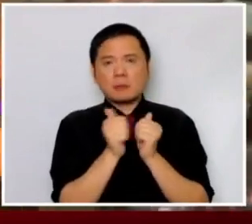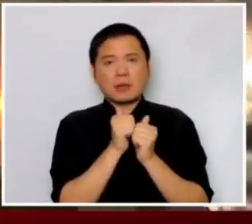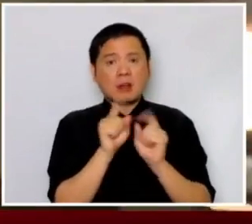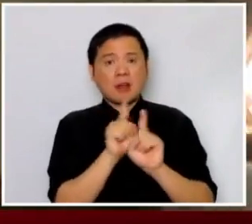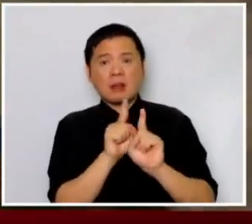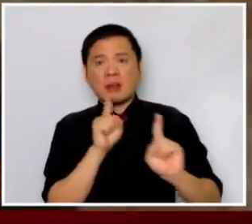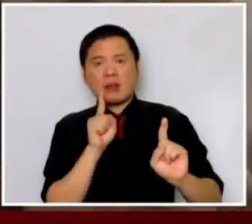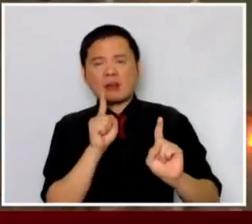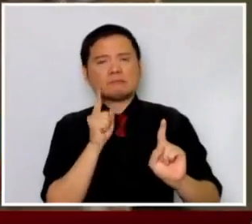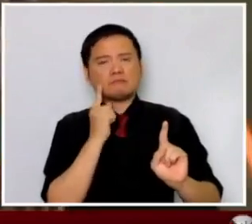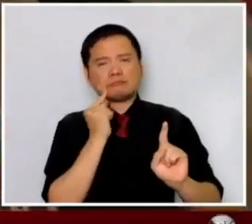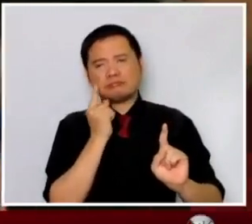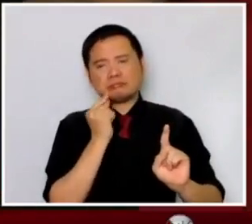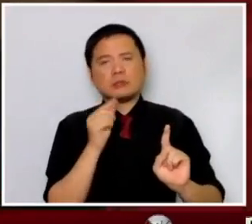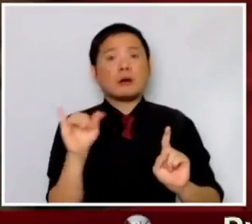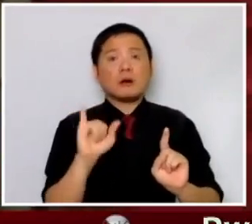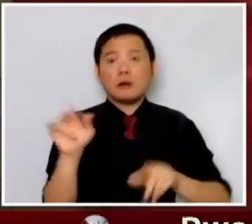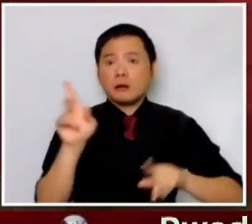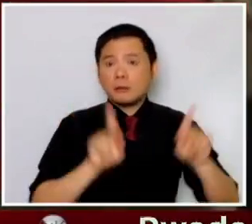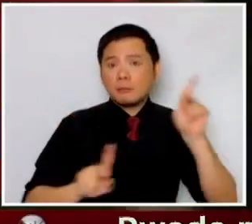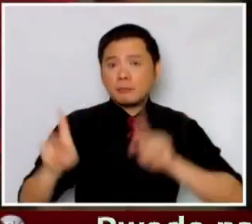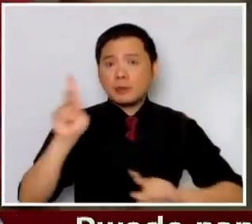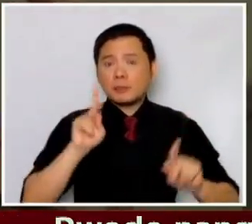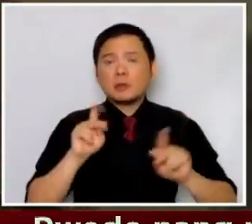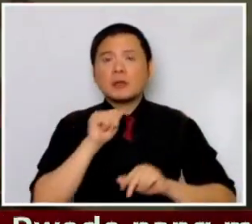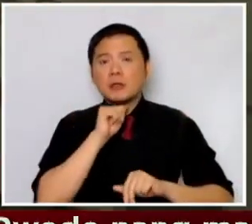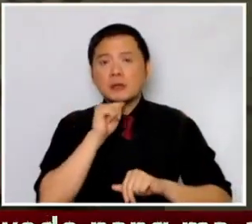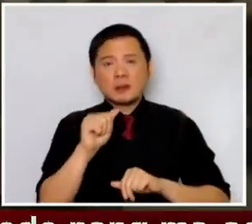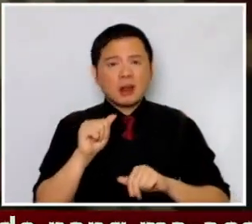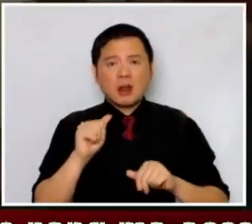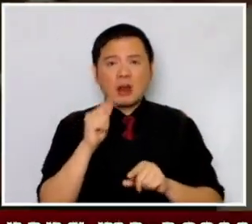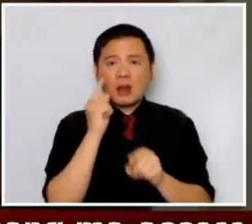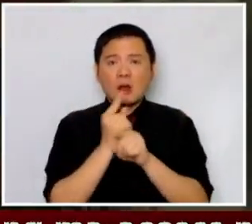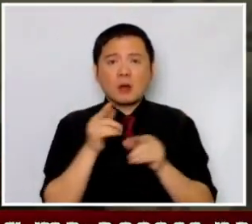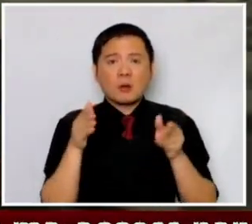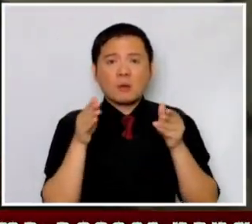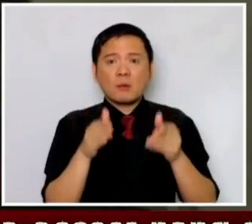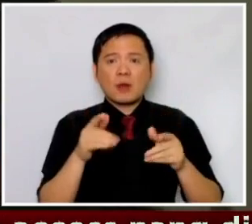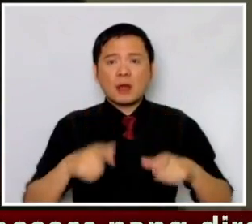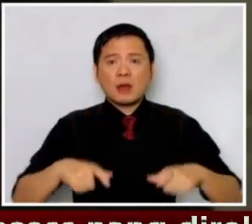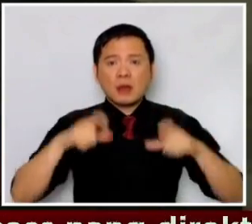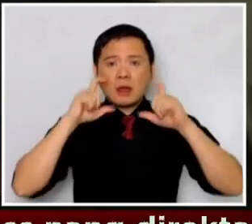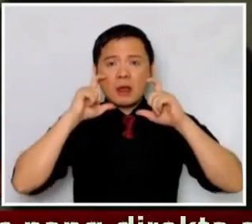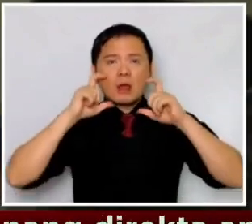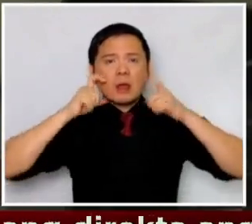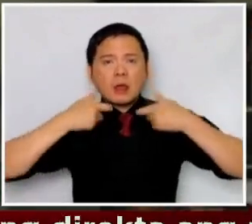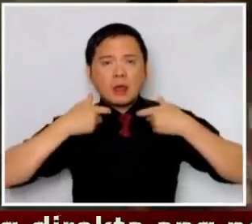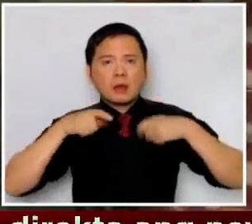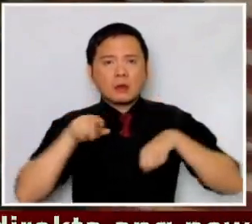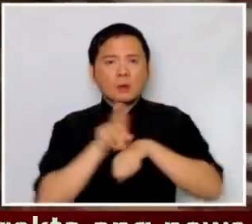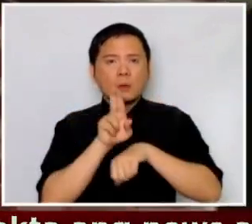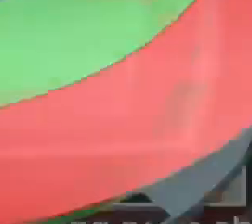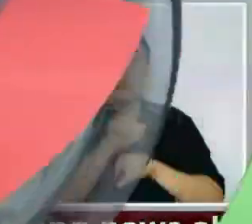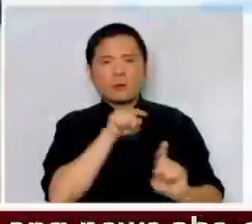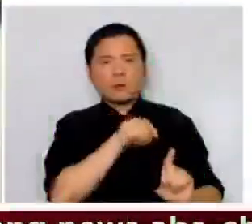at may iba pang mga tao na hindi na rin maayos ang pagkakasuot ng kanilang face mask.